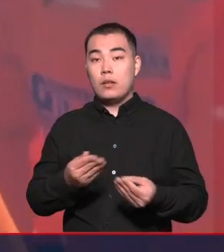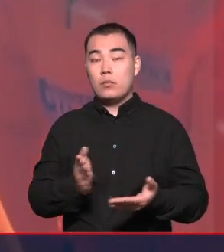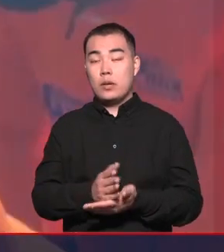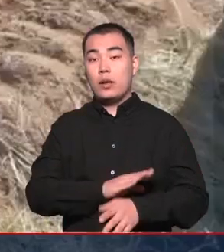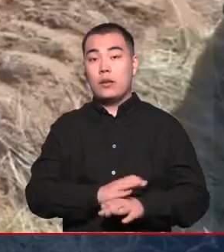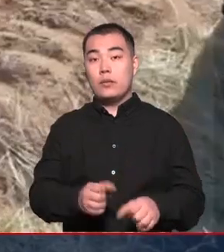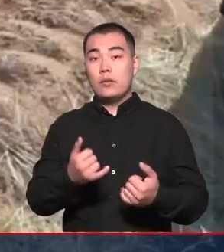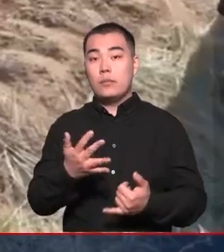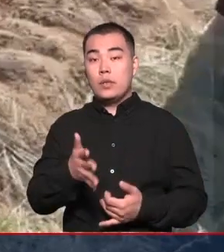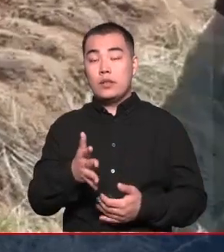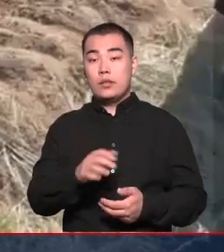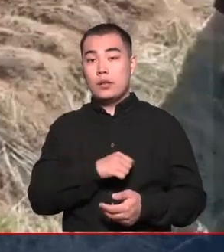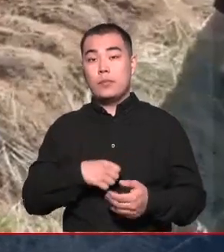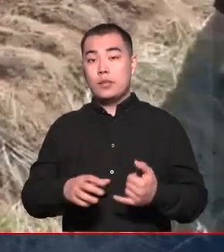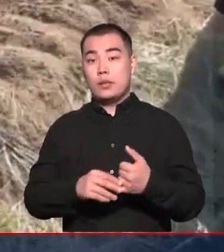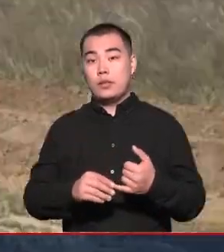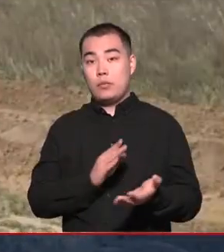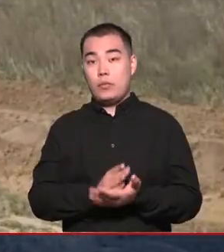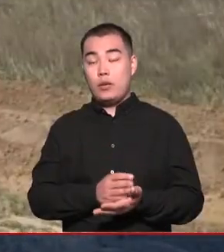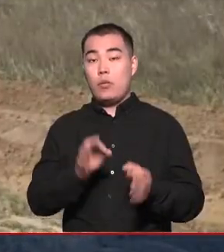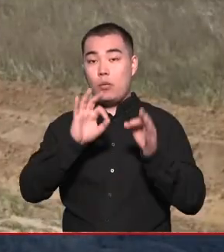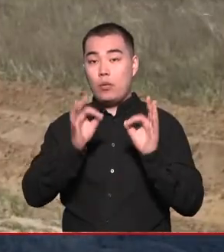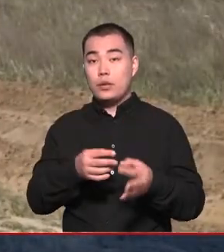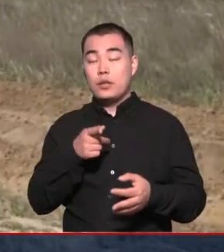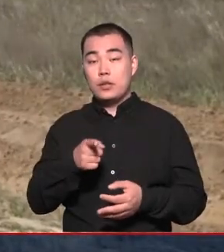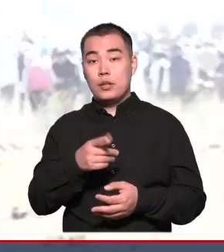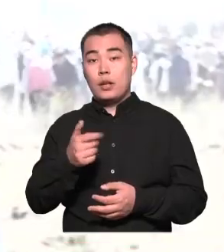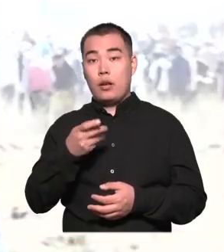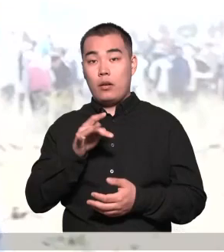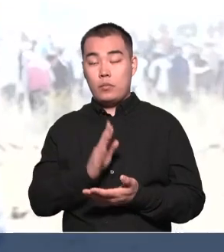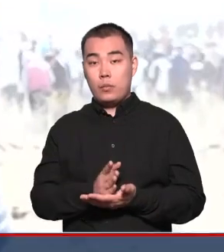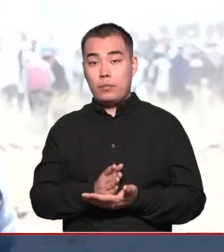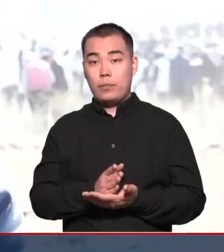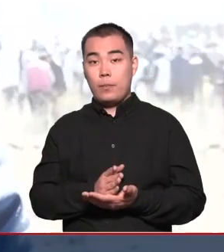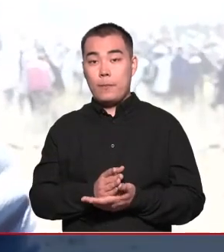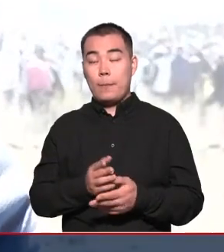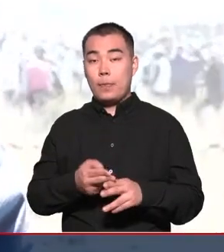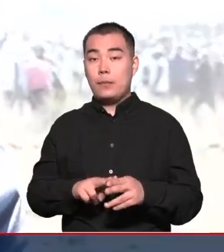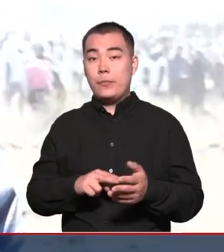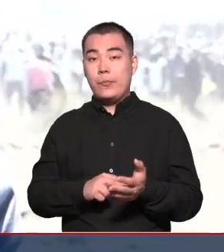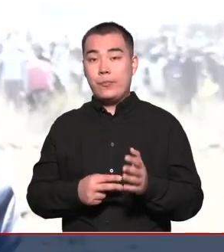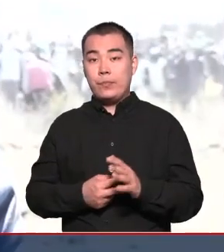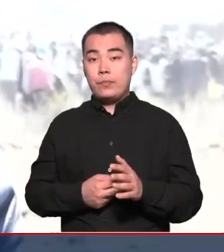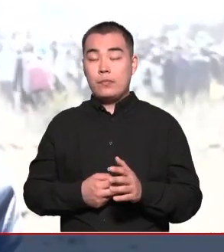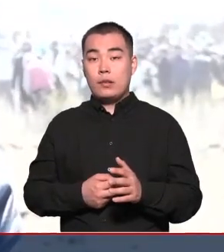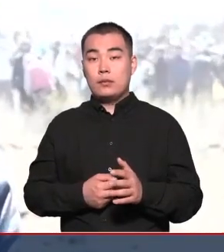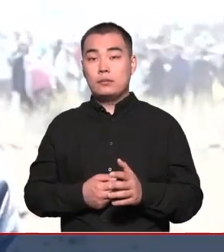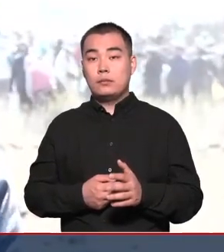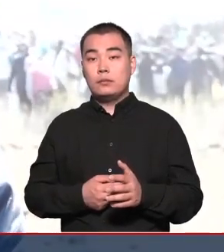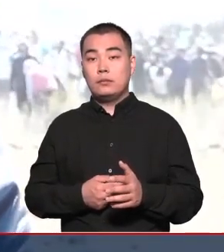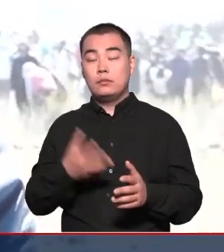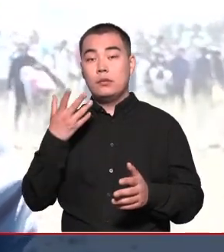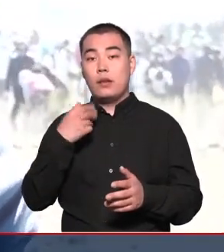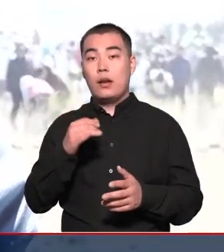охвачено более 5000 гектаров земли, осенью около 1000 гектаров. Рады такой акции, когда проводят, есть такие